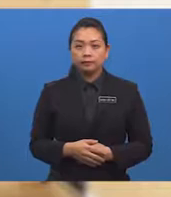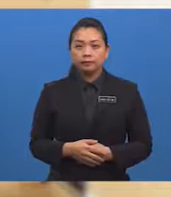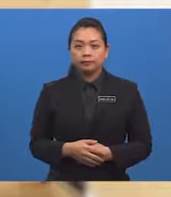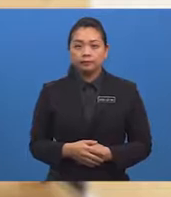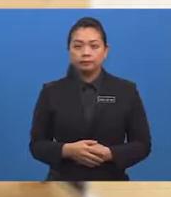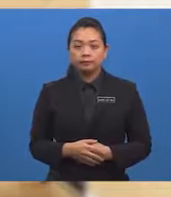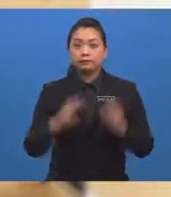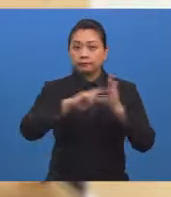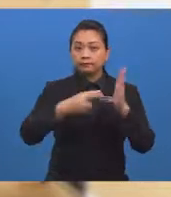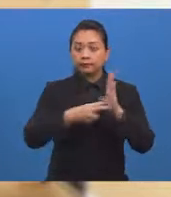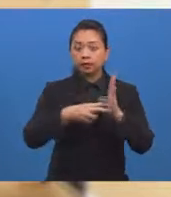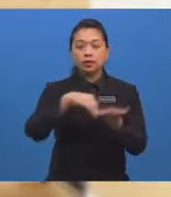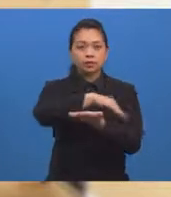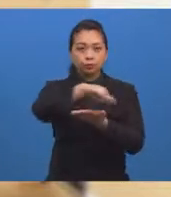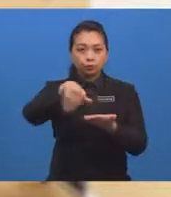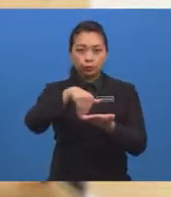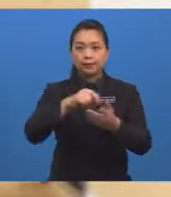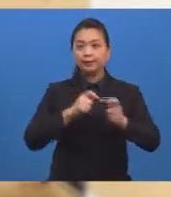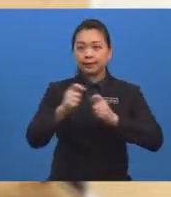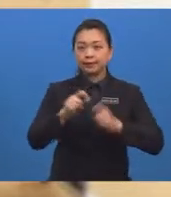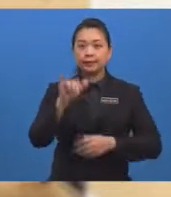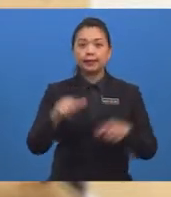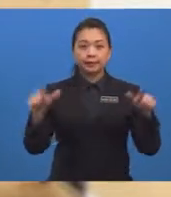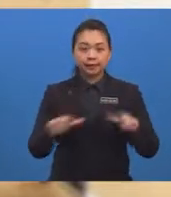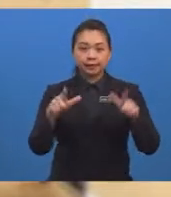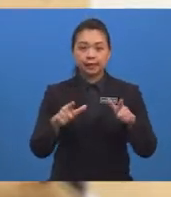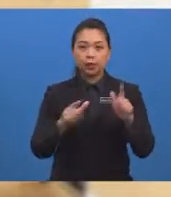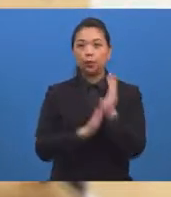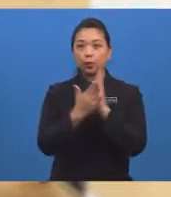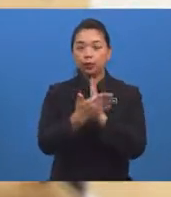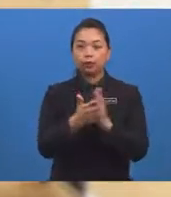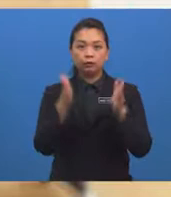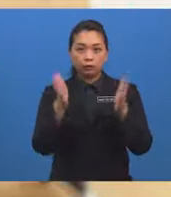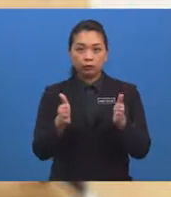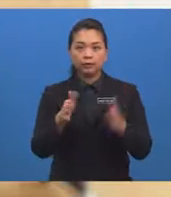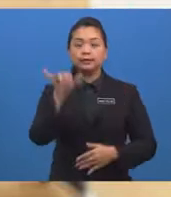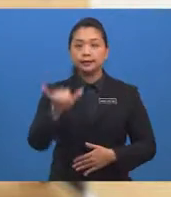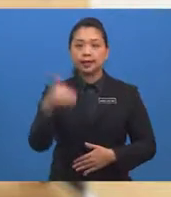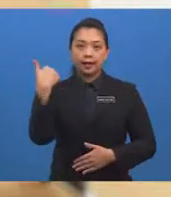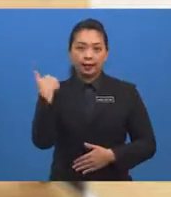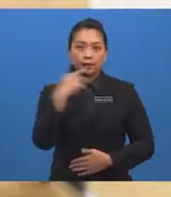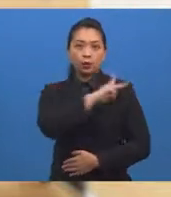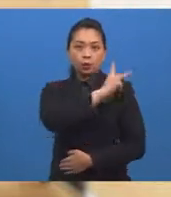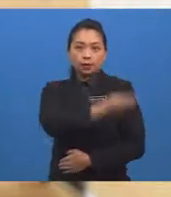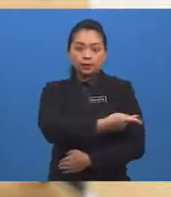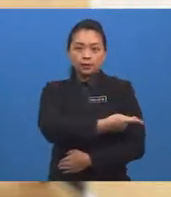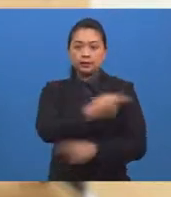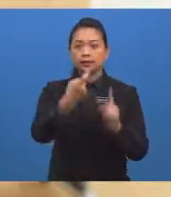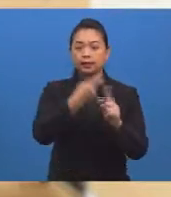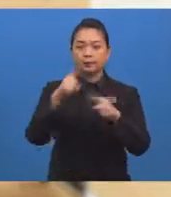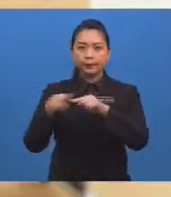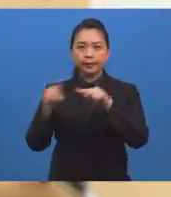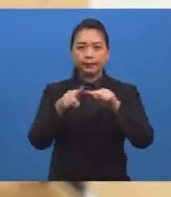ialah segala tindakan yang dilaksanakan oleh golongan yang mempunyai kuasa daripada pelbagai